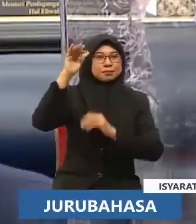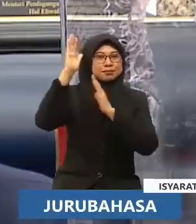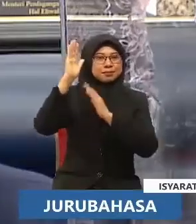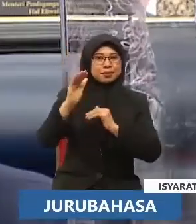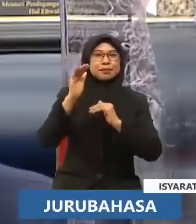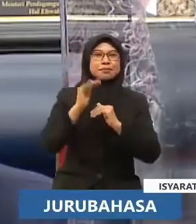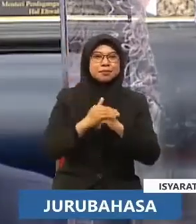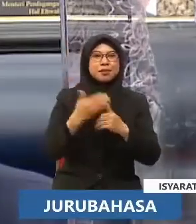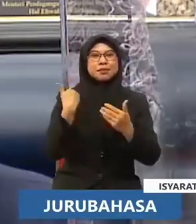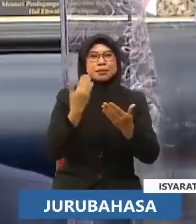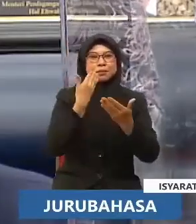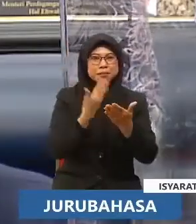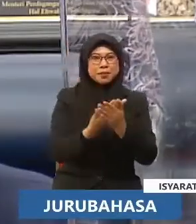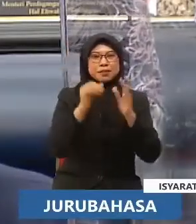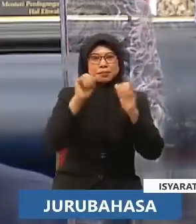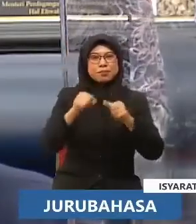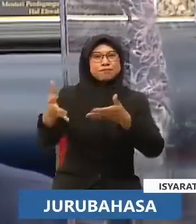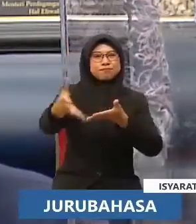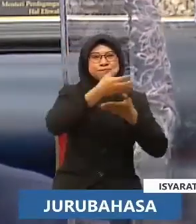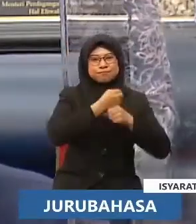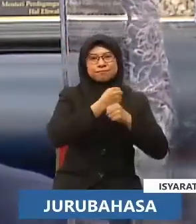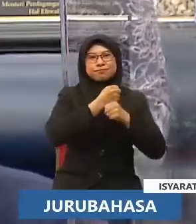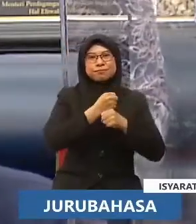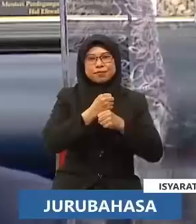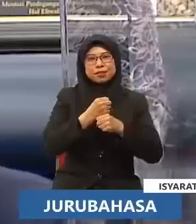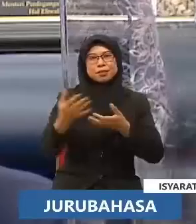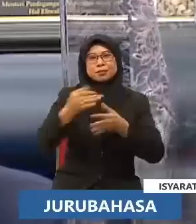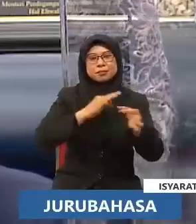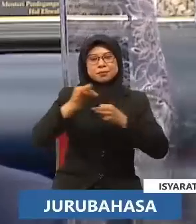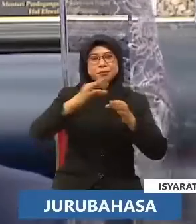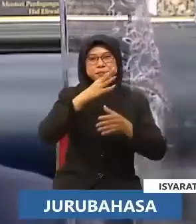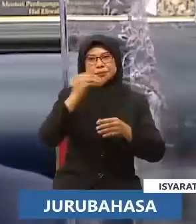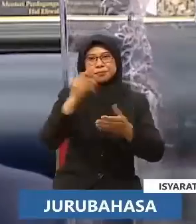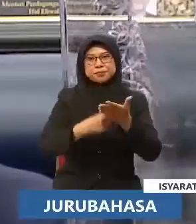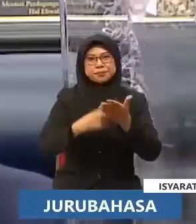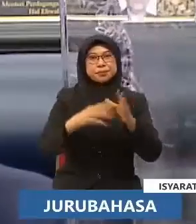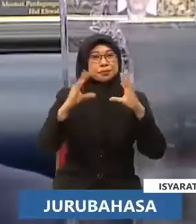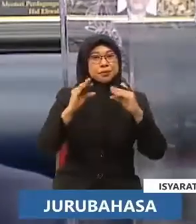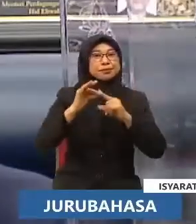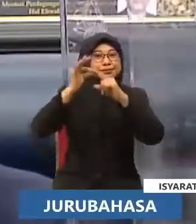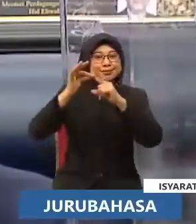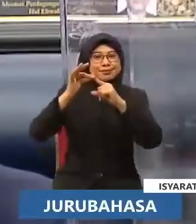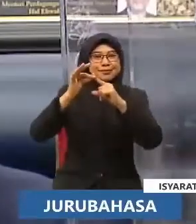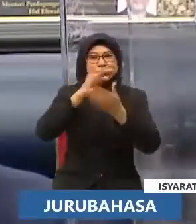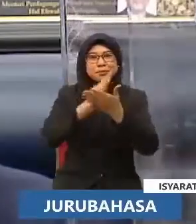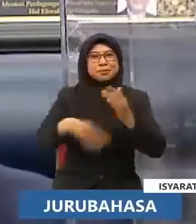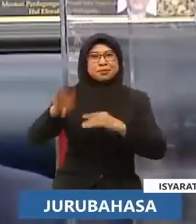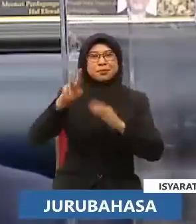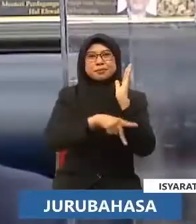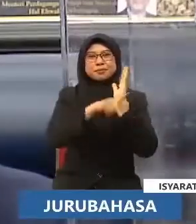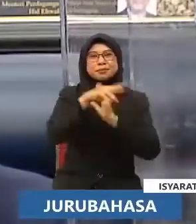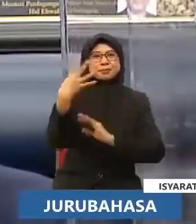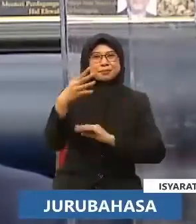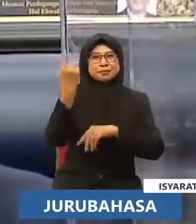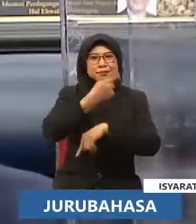menshare Kerajaan akan terus berusaha untuk memastikan segala bentuk bantuan dan kemudahan dapat disalurkan segera dan diharap dapat membantu meringankan